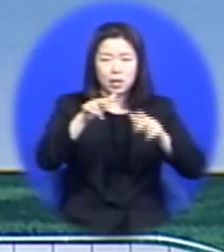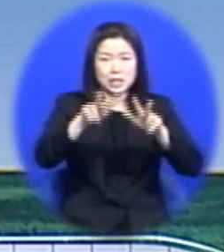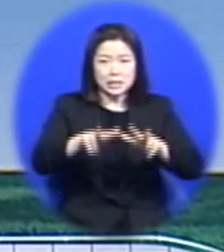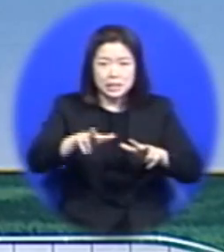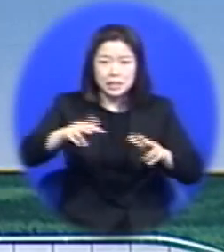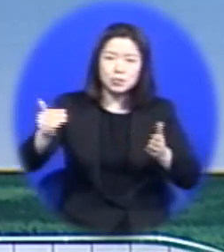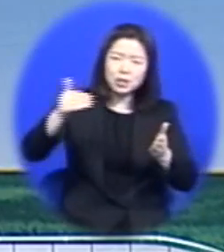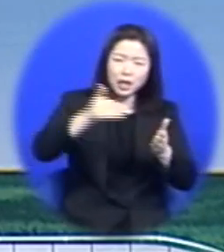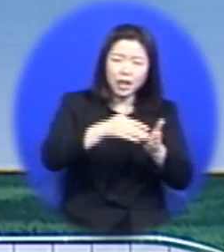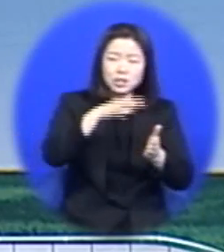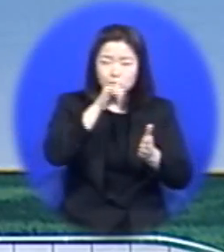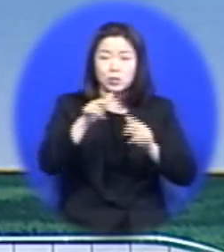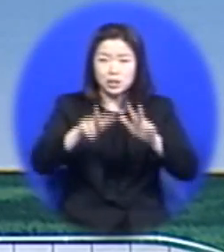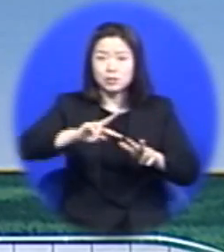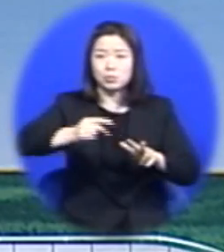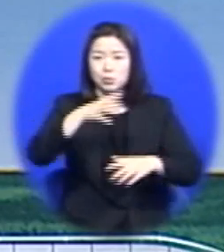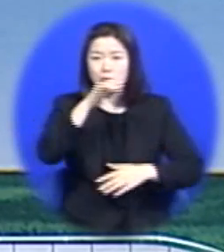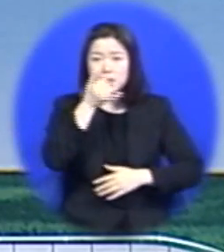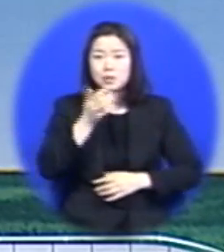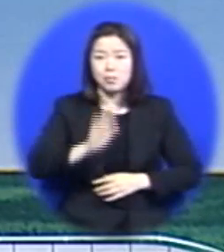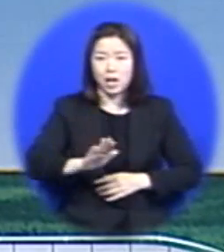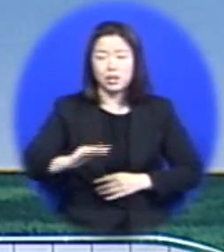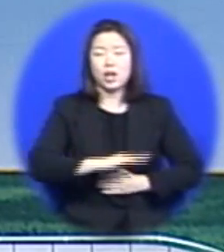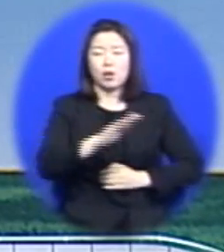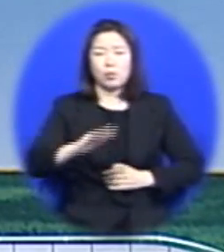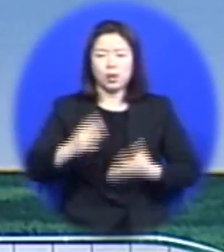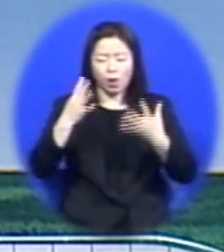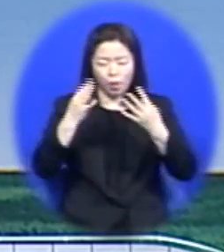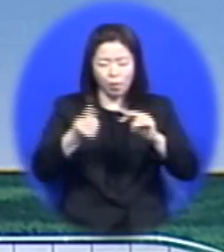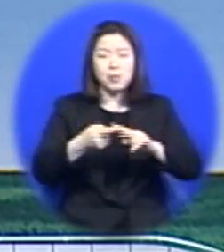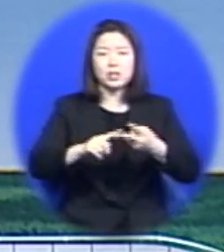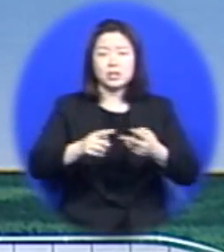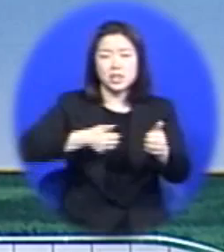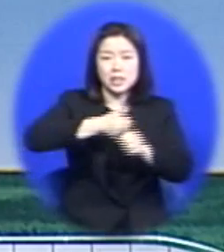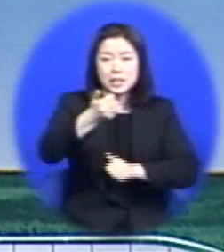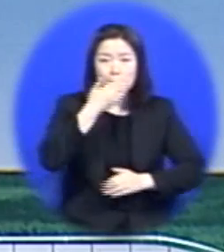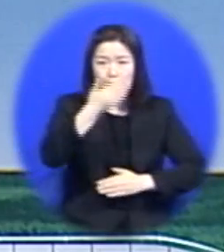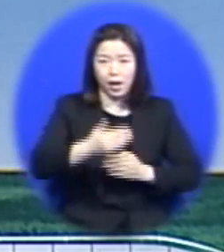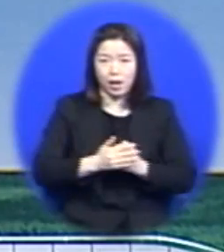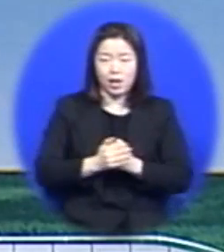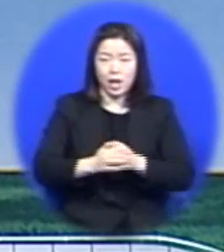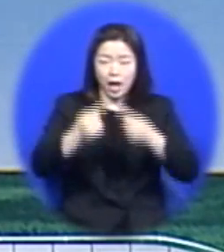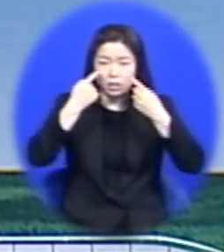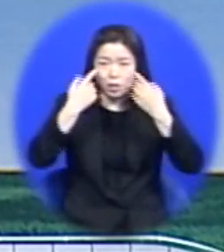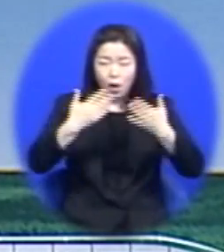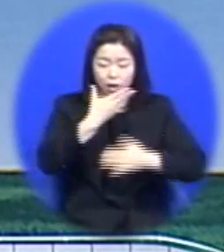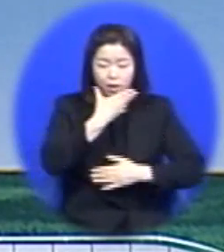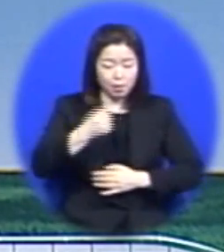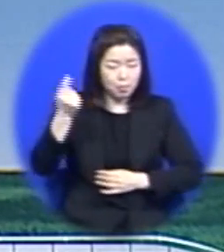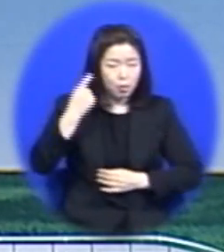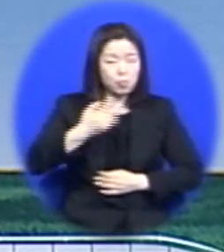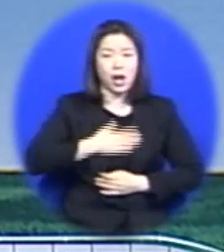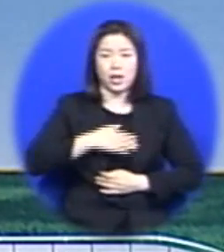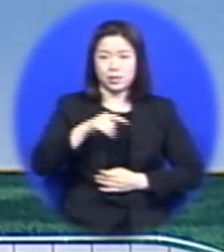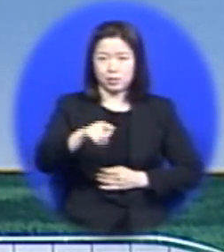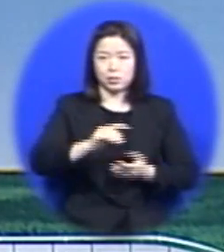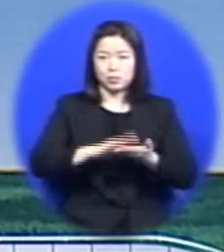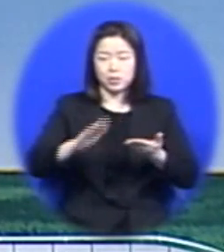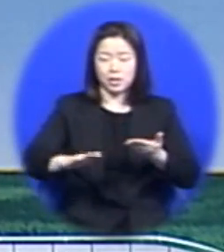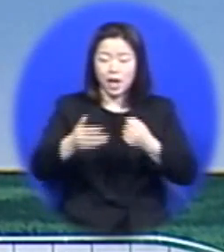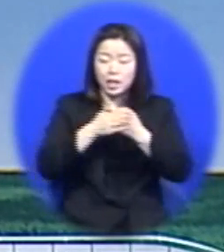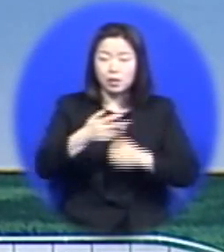있었고 지금도 있지만 우리가 얼마든지 이길 수 있습니다. 정확한 복음을 아는 것입니다. 그래서